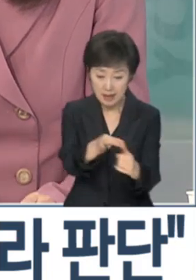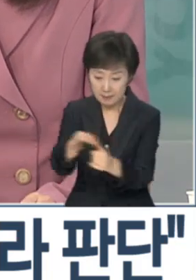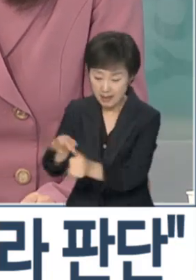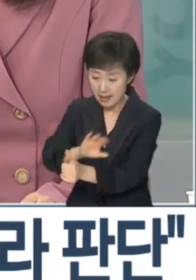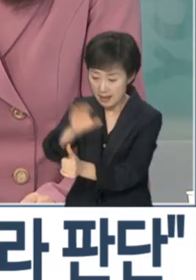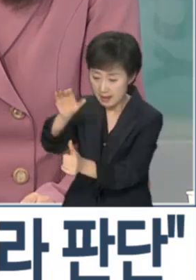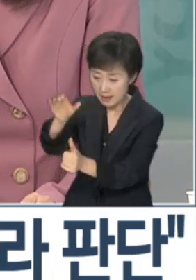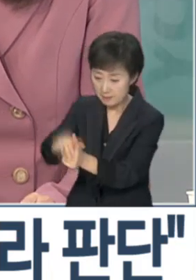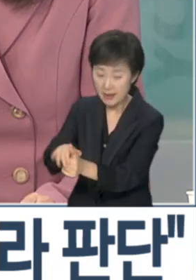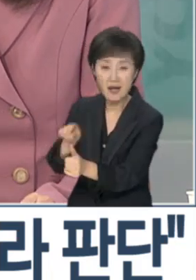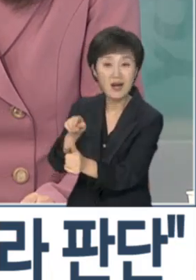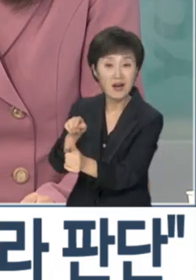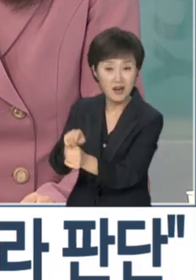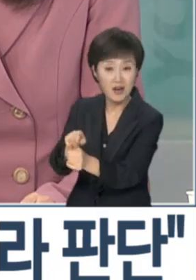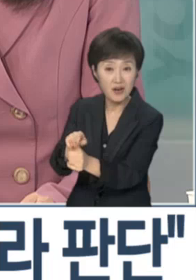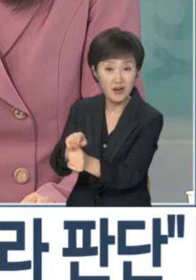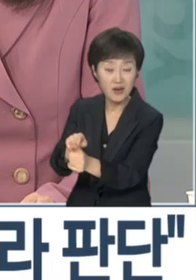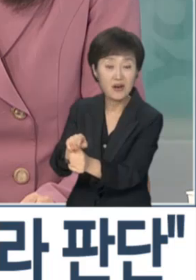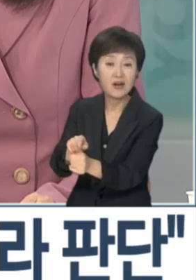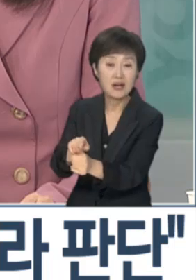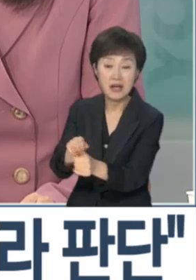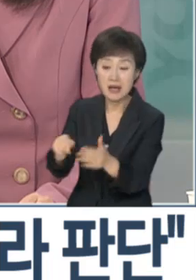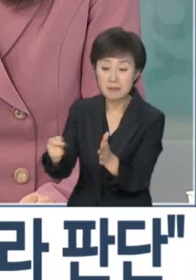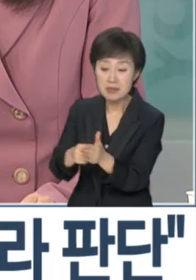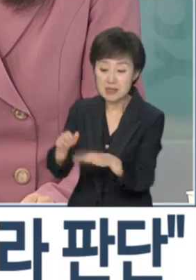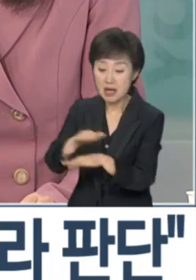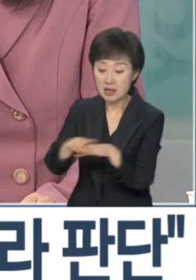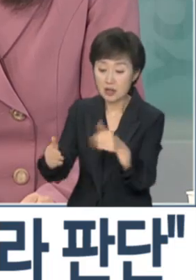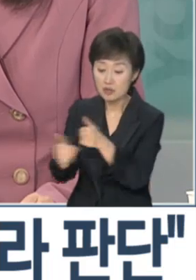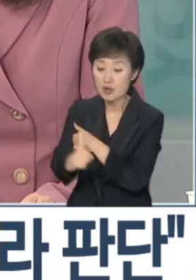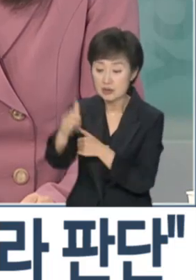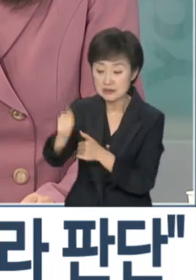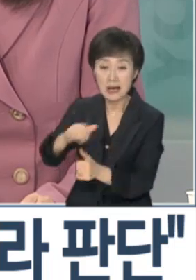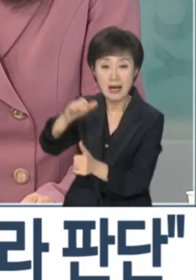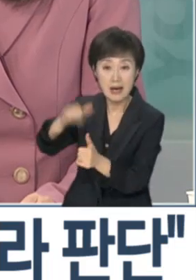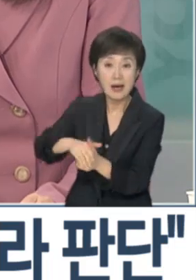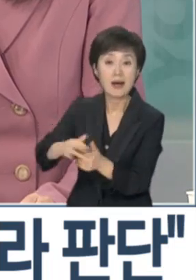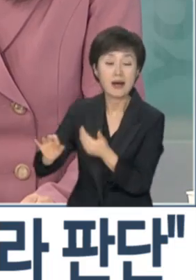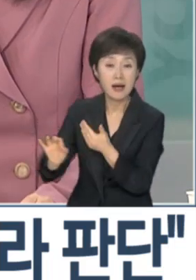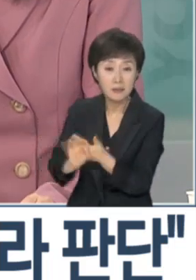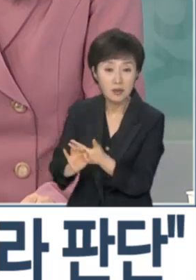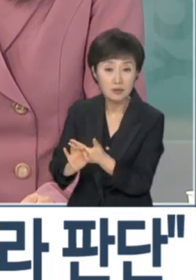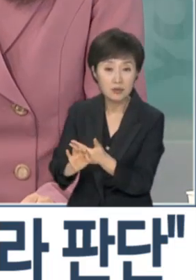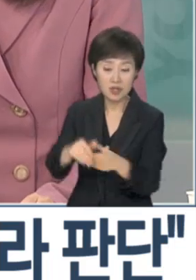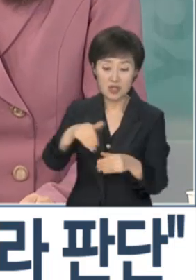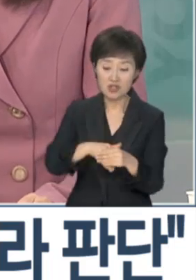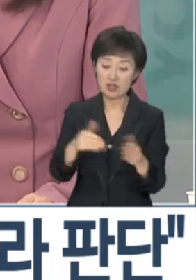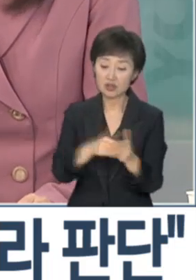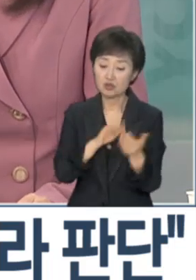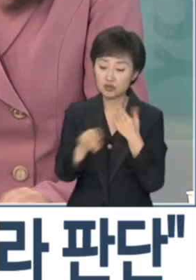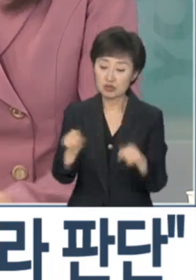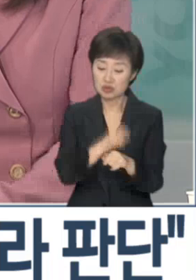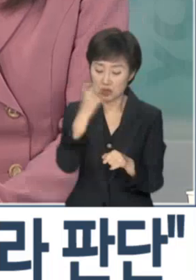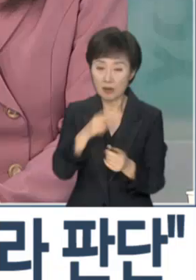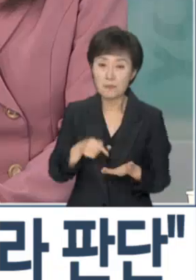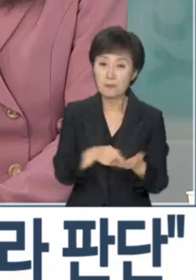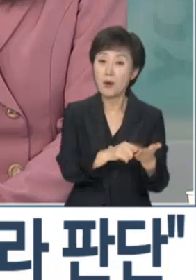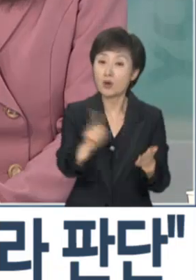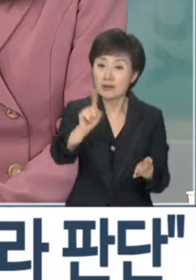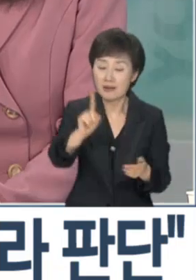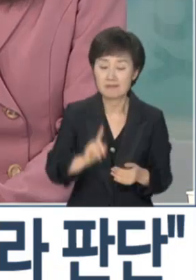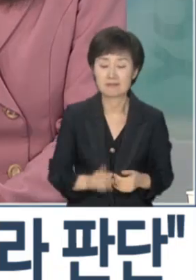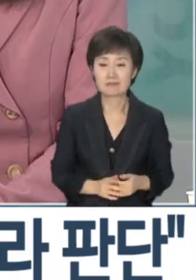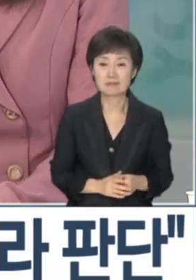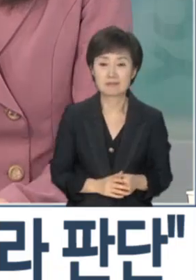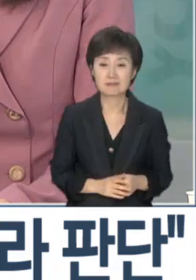아직까지는 가정입니다만 비대위원장이 되면 향후 총선 후 특검을 제안할 것인가 이 부분에 대한 가능성 마찬가지로 어떻게